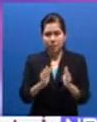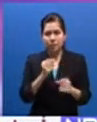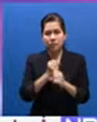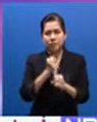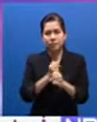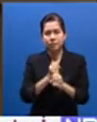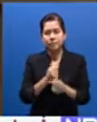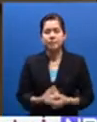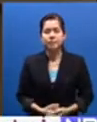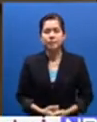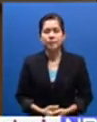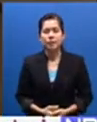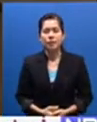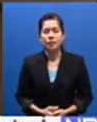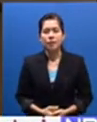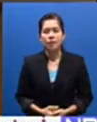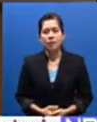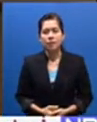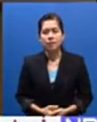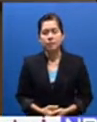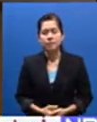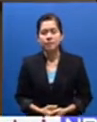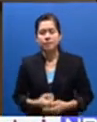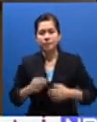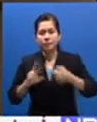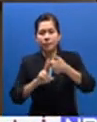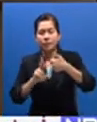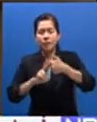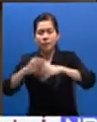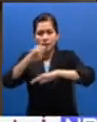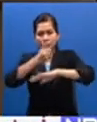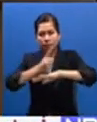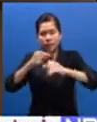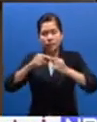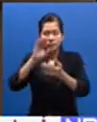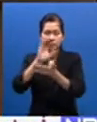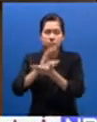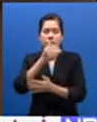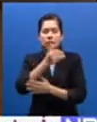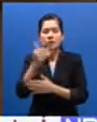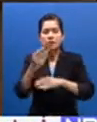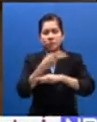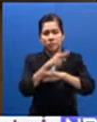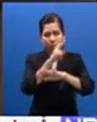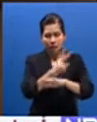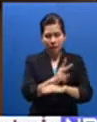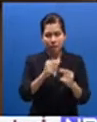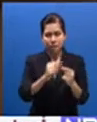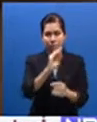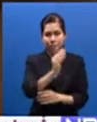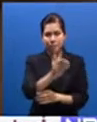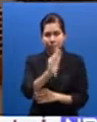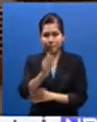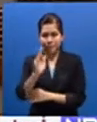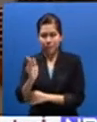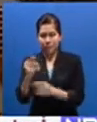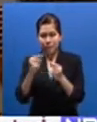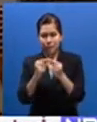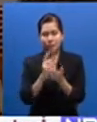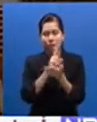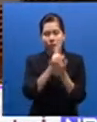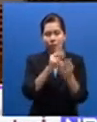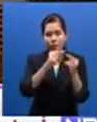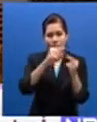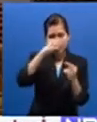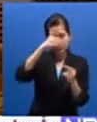ที่พลตำรวจโทเรืองศักดิ์จริตเอกผู้ช่วยผู้บัญชาการตำรวจแห่งชาติเป็นประธานมอบประกาศนียบัตรรางวัลเรียนดีต้อน